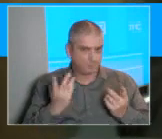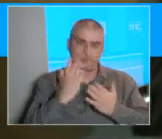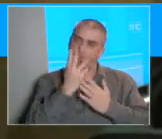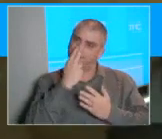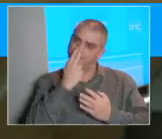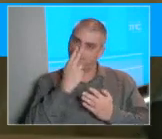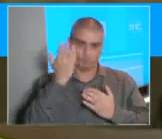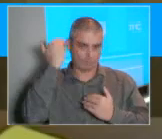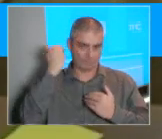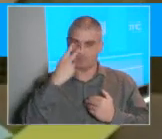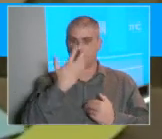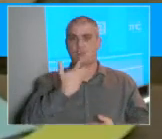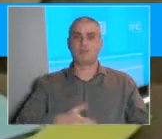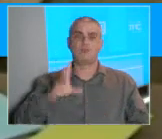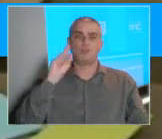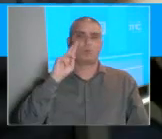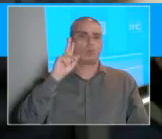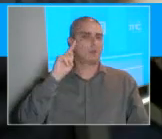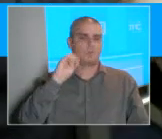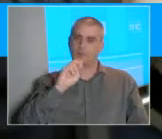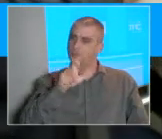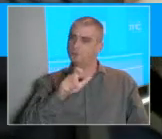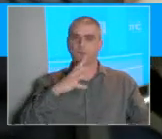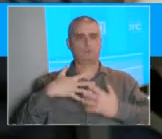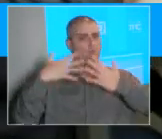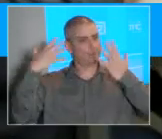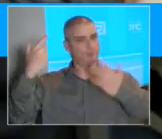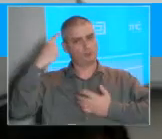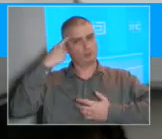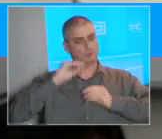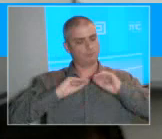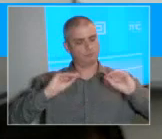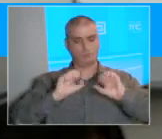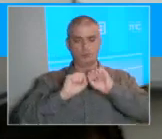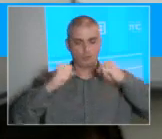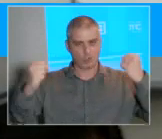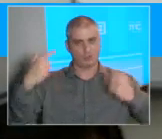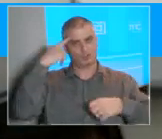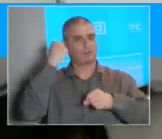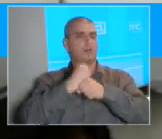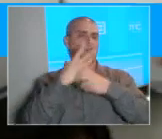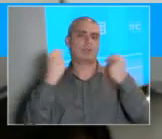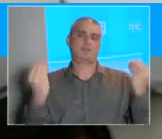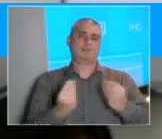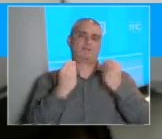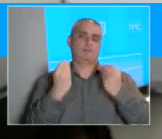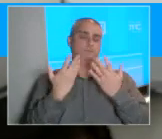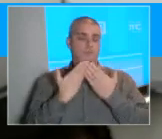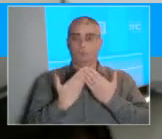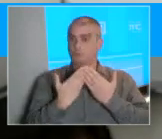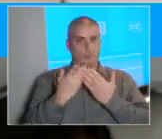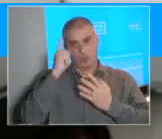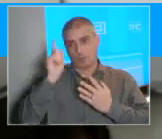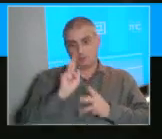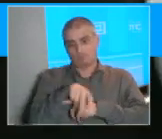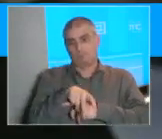שניסו בעבר, ראינו את הרב דרוקמן, הם אנשים מאוד מאוד גדולים, יודעים להעביר שיעורי תורה, ויודעים לעשות הרבה דברים בעולם הישיבות, הם לא